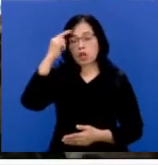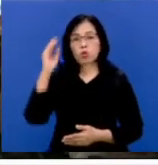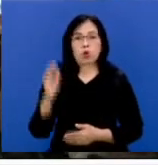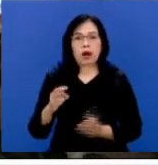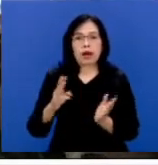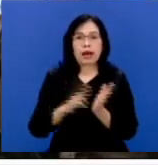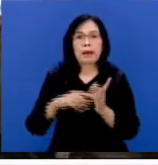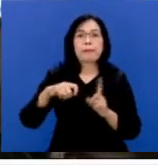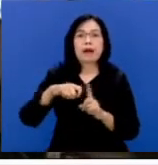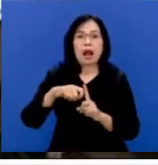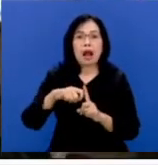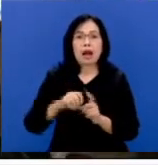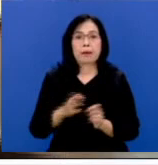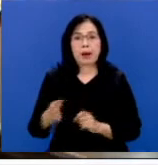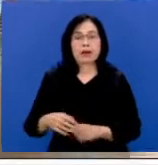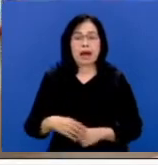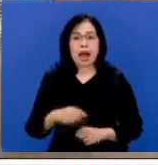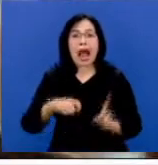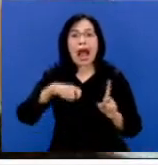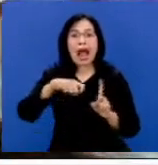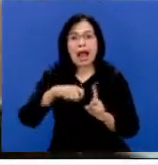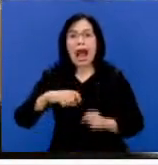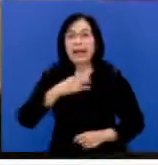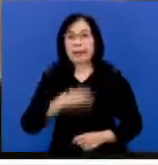Konstitusi kepada hakim terlapor